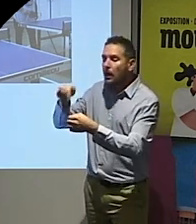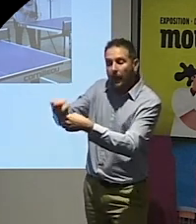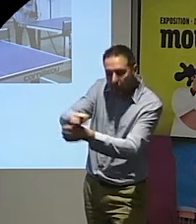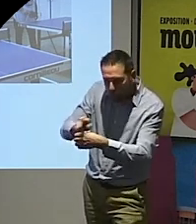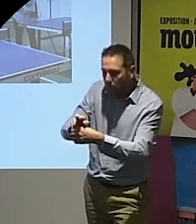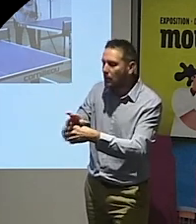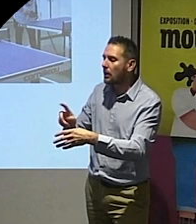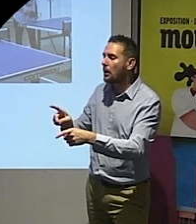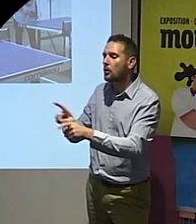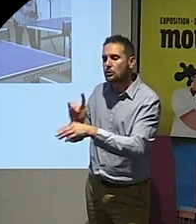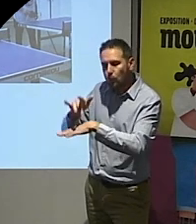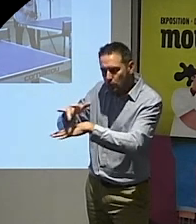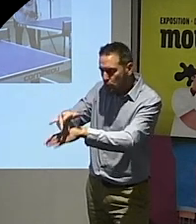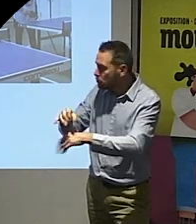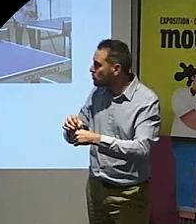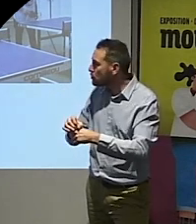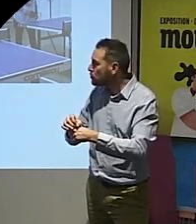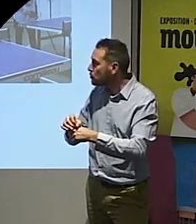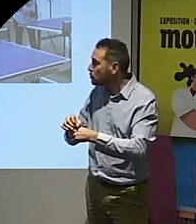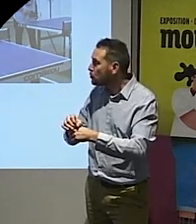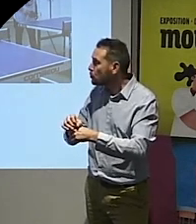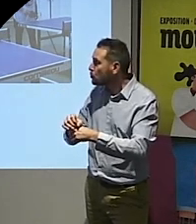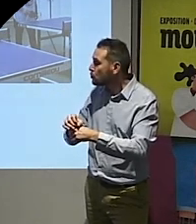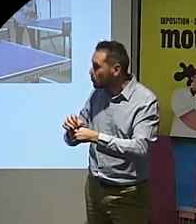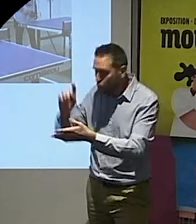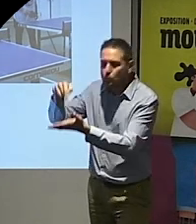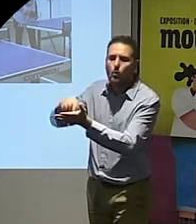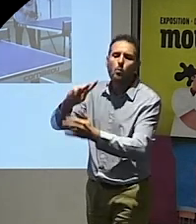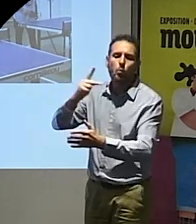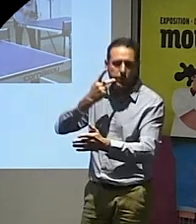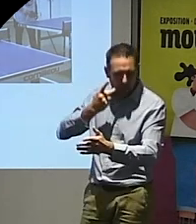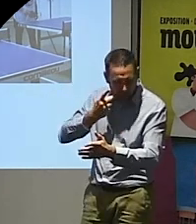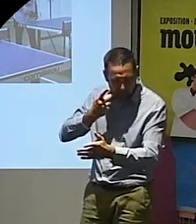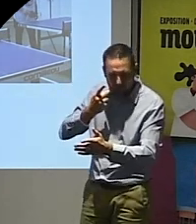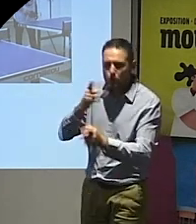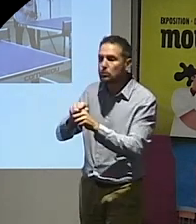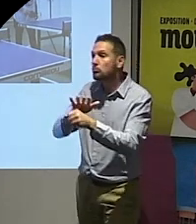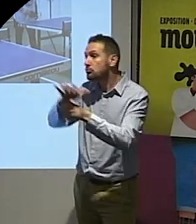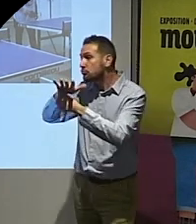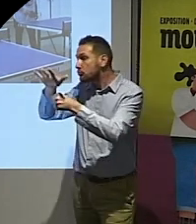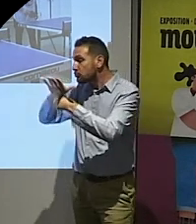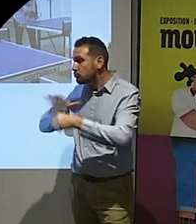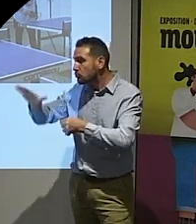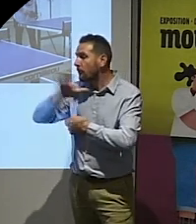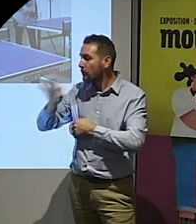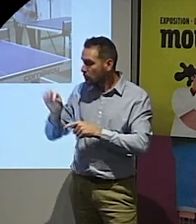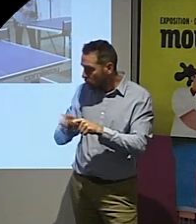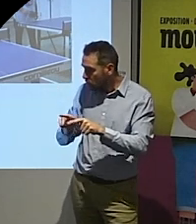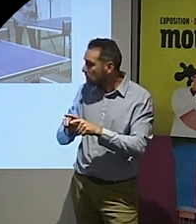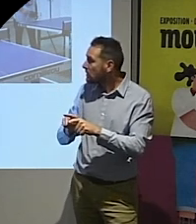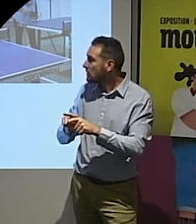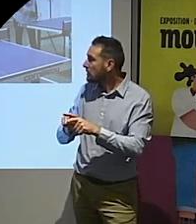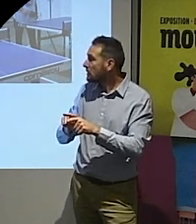Régional. Était à Poitiers. D'accord. À Poitiers, puis elle était un peu partout. Un peu partout. À Poitiers, même